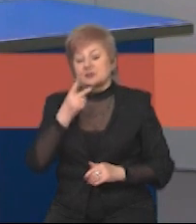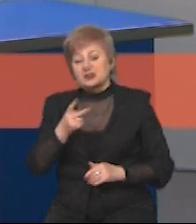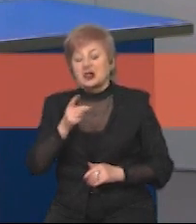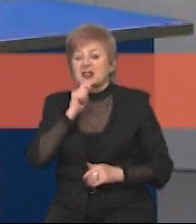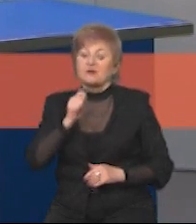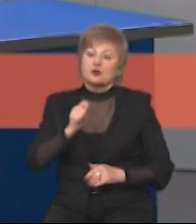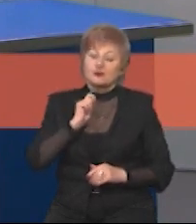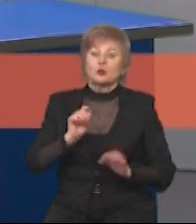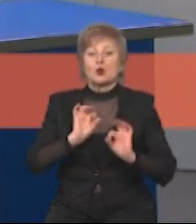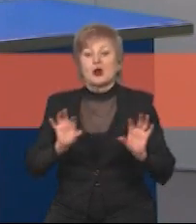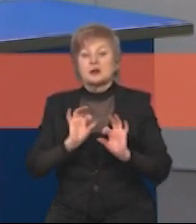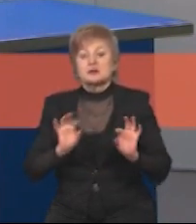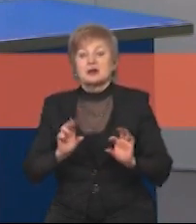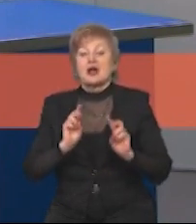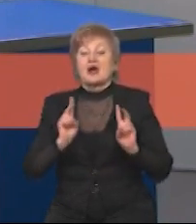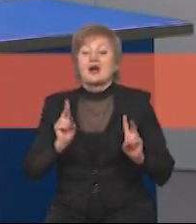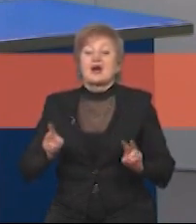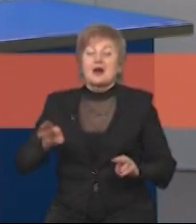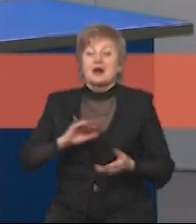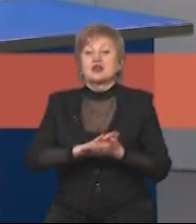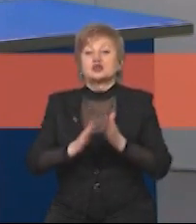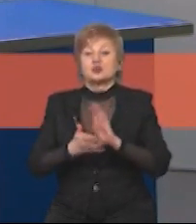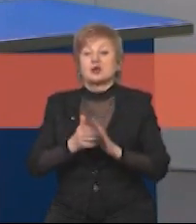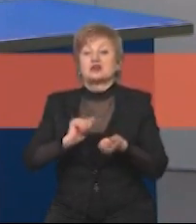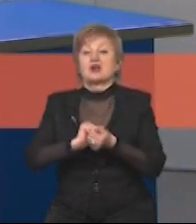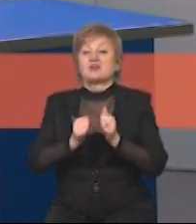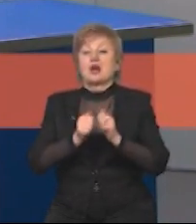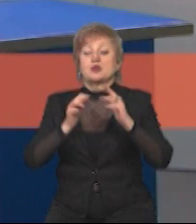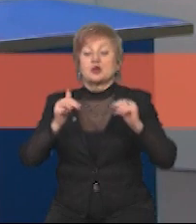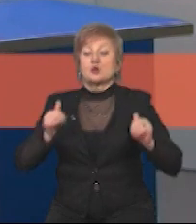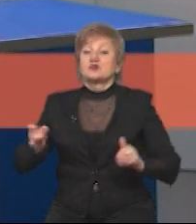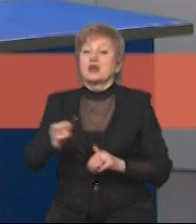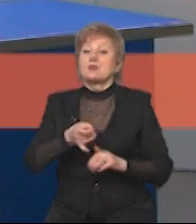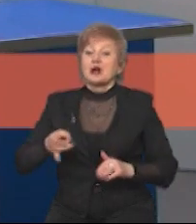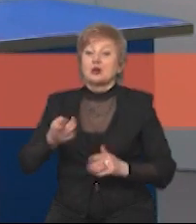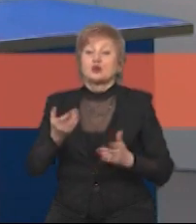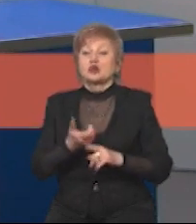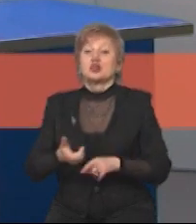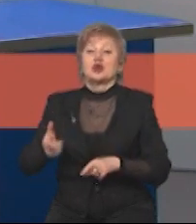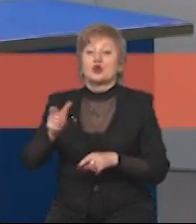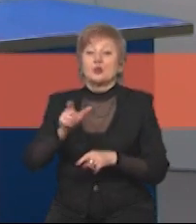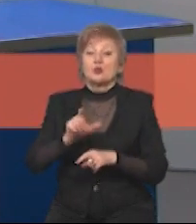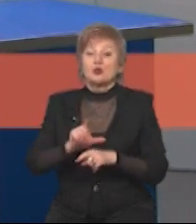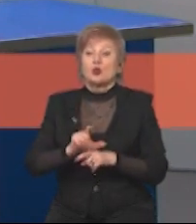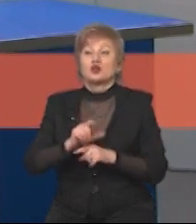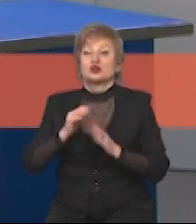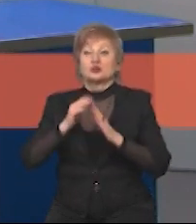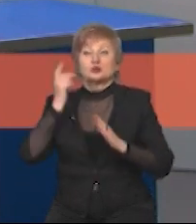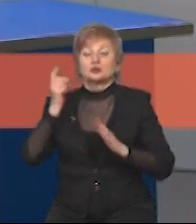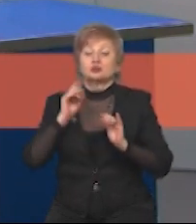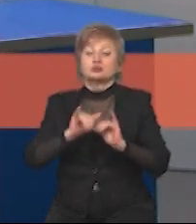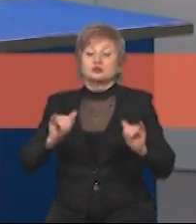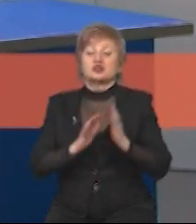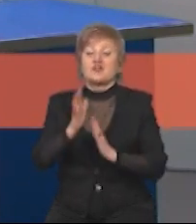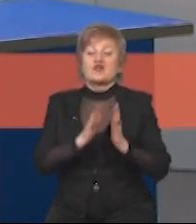нам розкаже, яка, власне, ситуація наразі у Кам'янсько-Дніпровському районі, де більшість приватних домогосподарств займаються